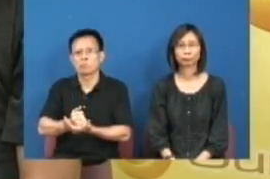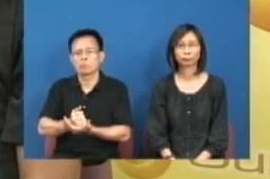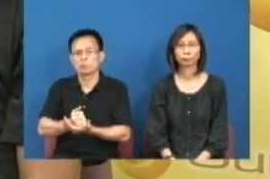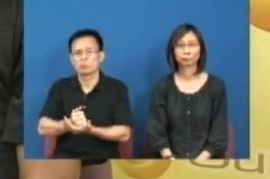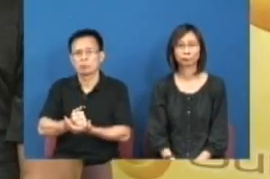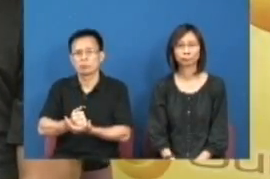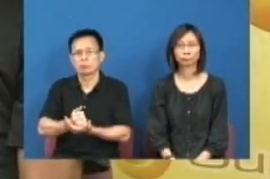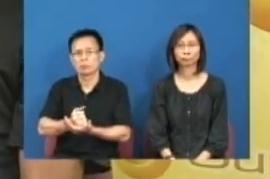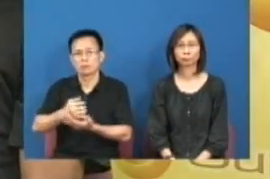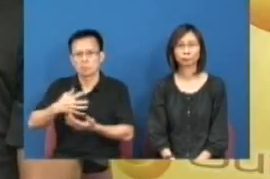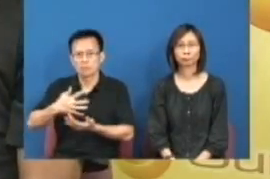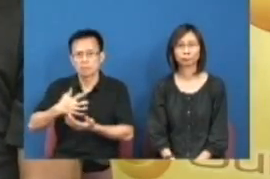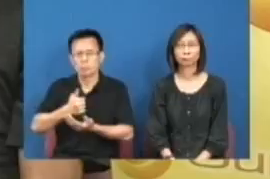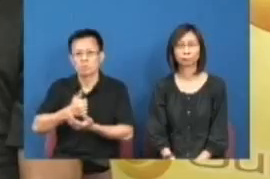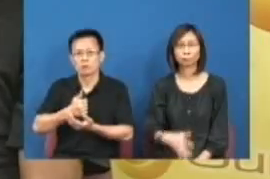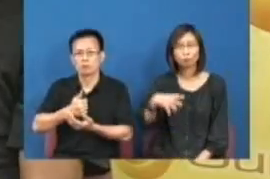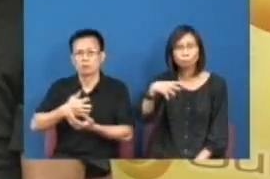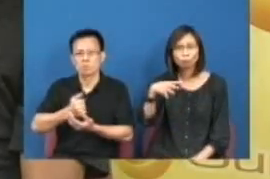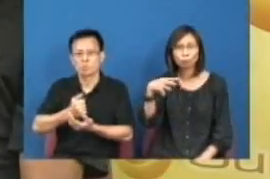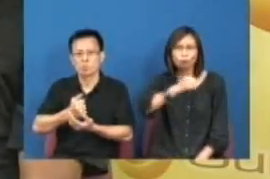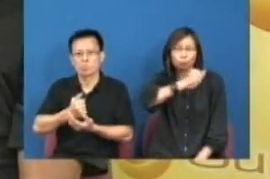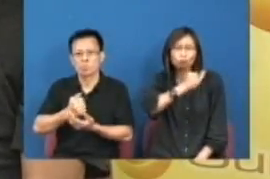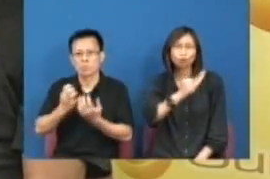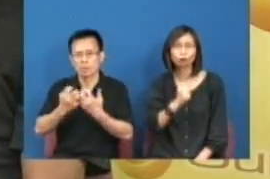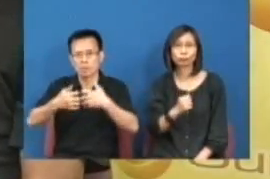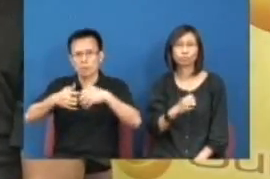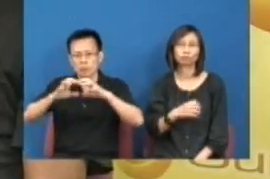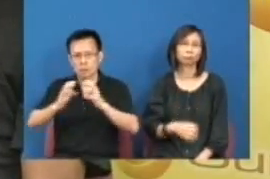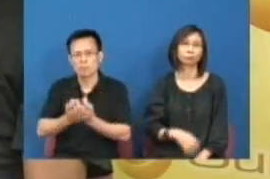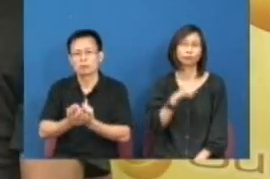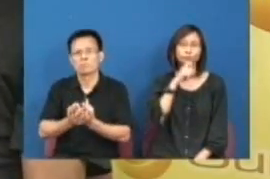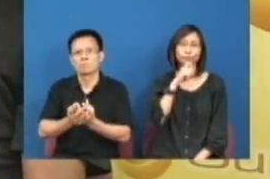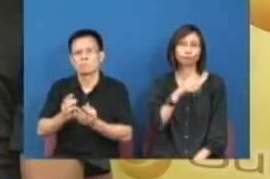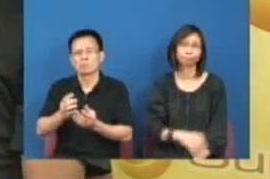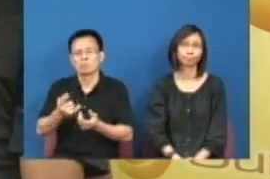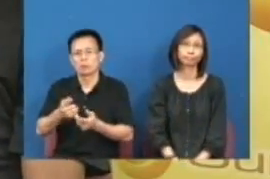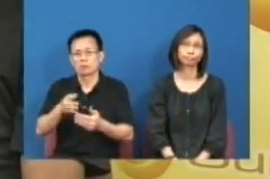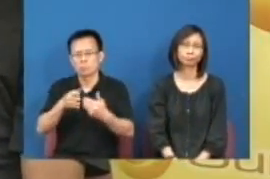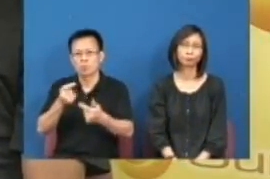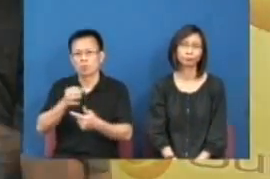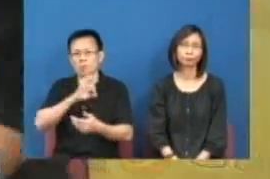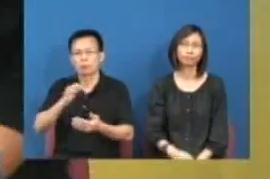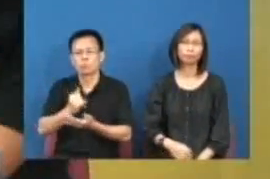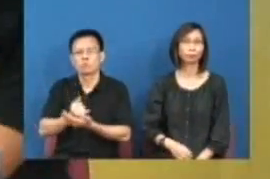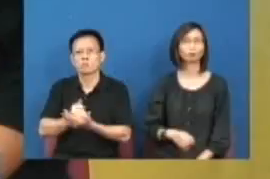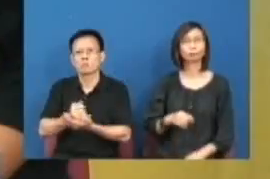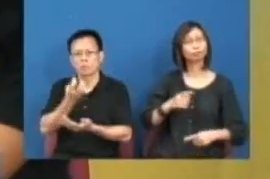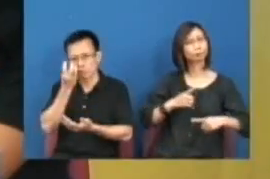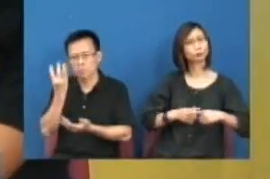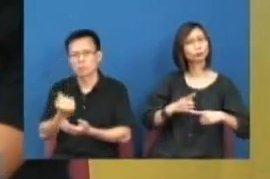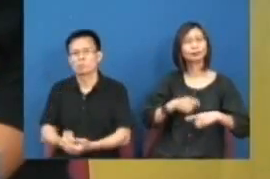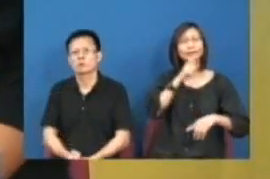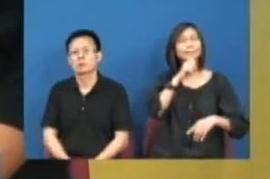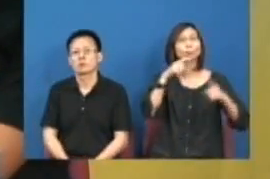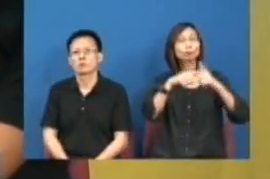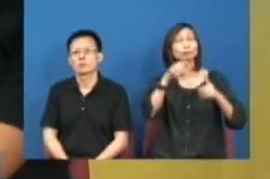呢個權力嘅機關咧，係就對佢嚟講係冇地位啊。 咁呢一度其實你可有人就會咁